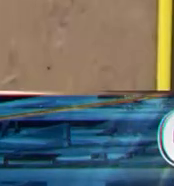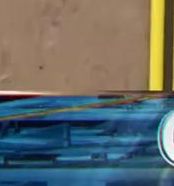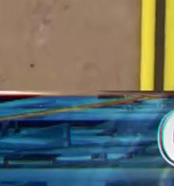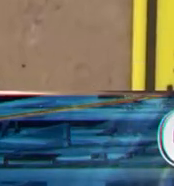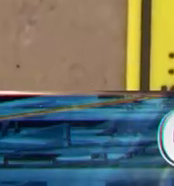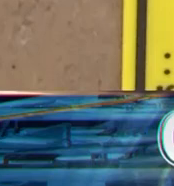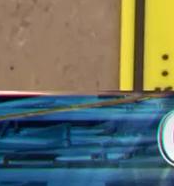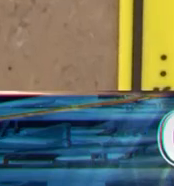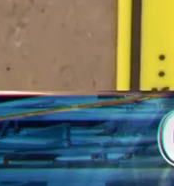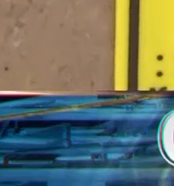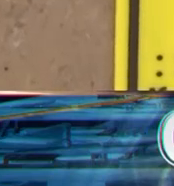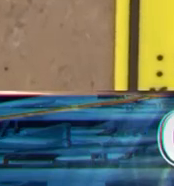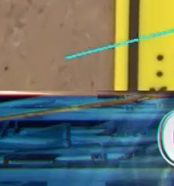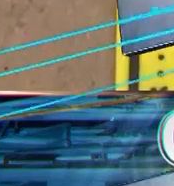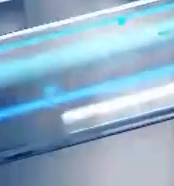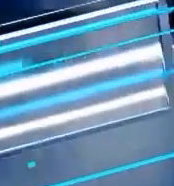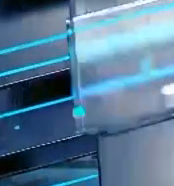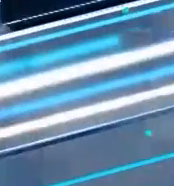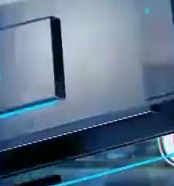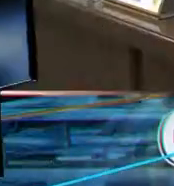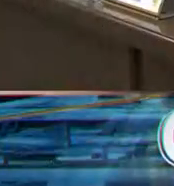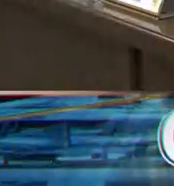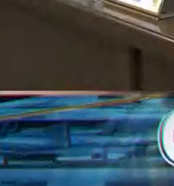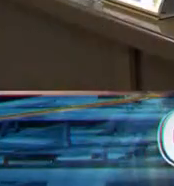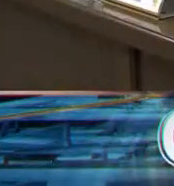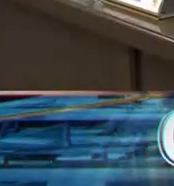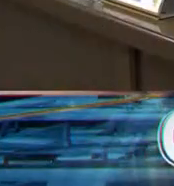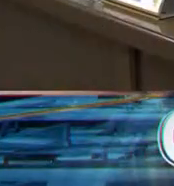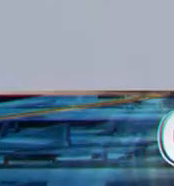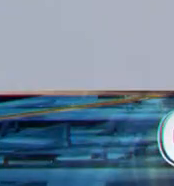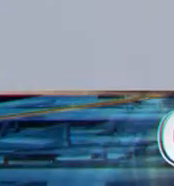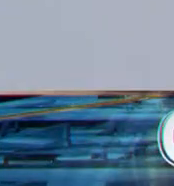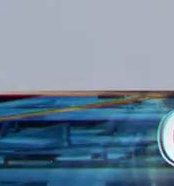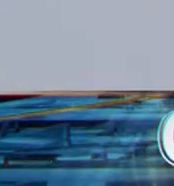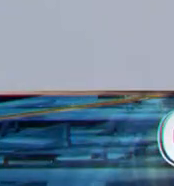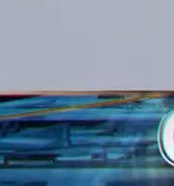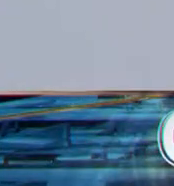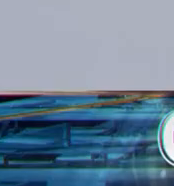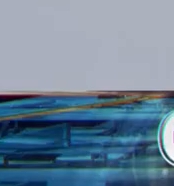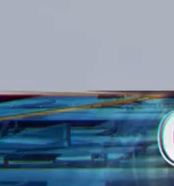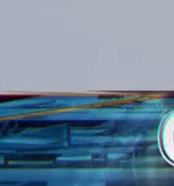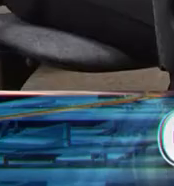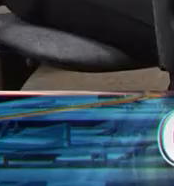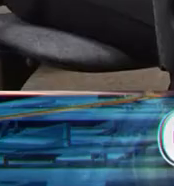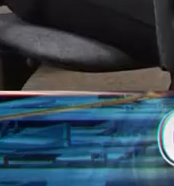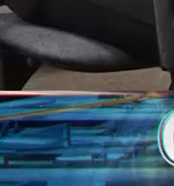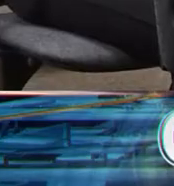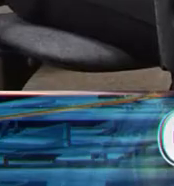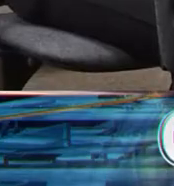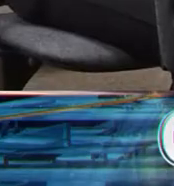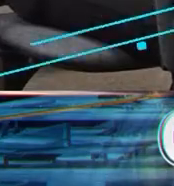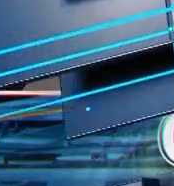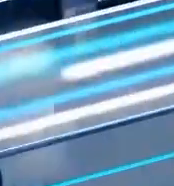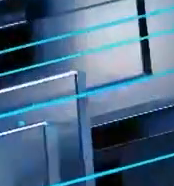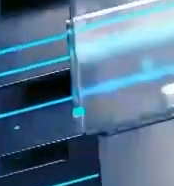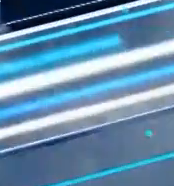подъемников в учреждениях Талдыкургана. Лучшим проектом грант начался прием заявок на участие в ярмарке социальных